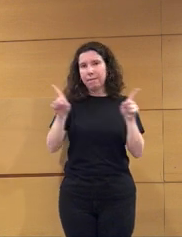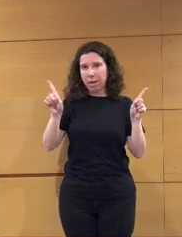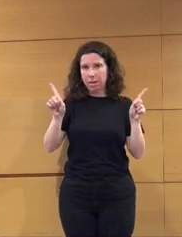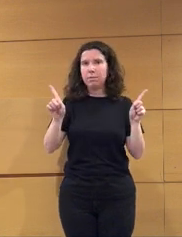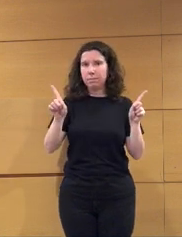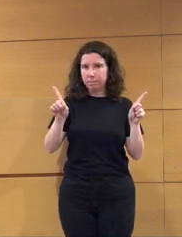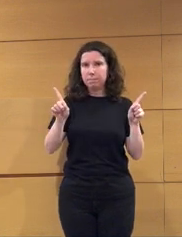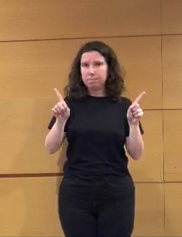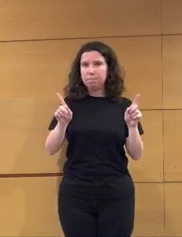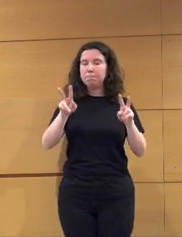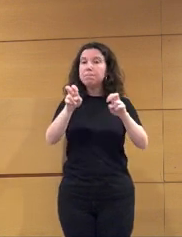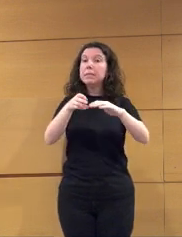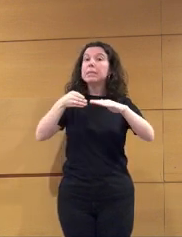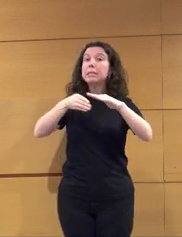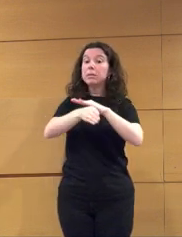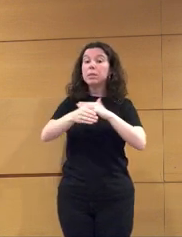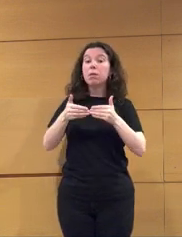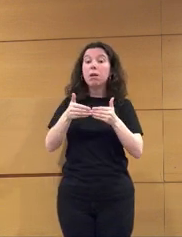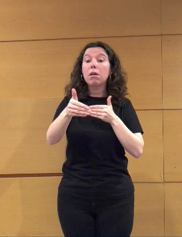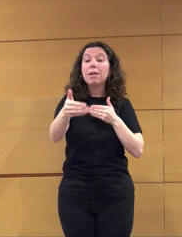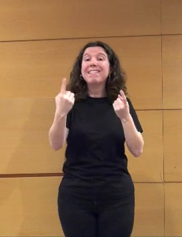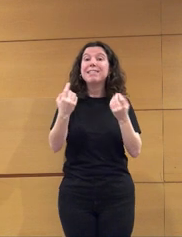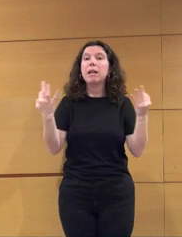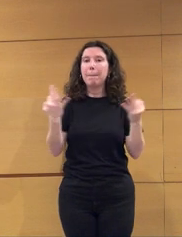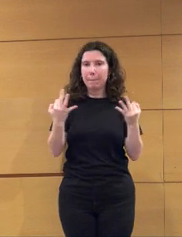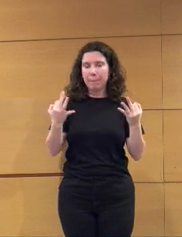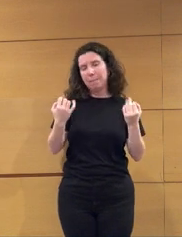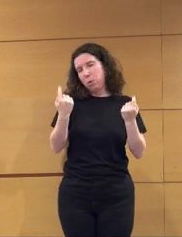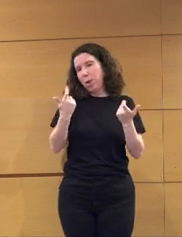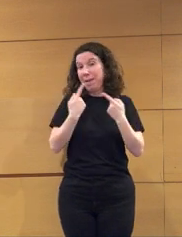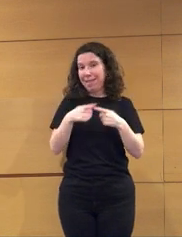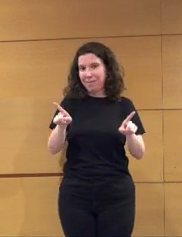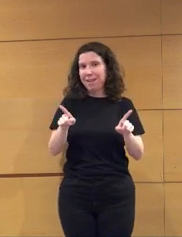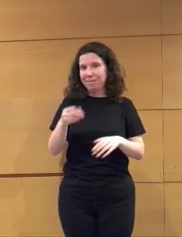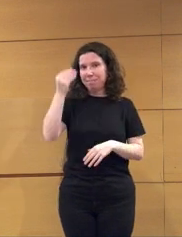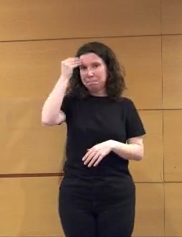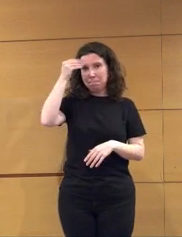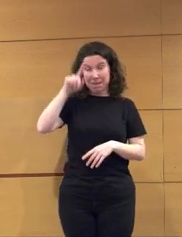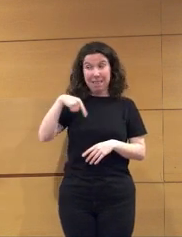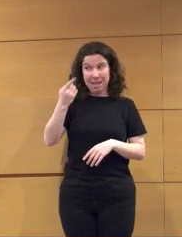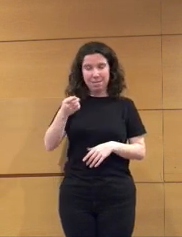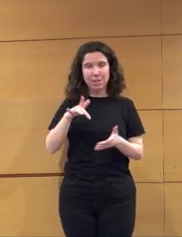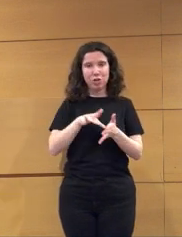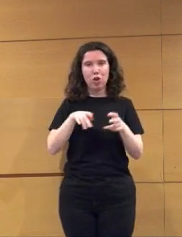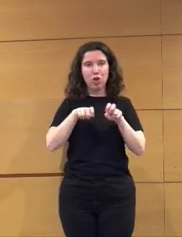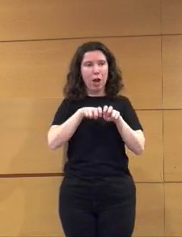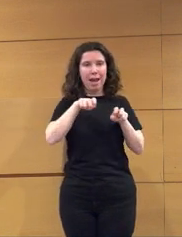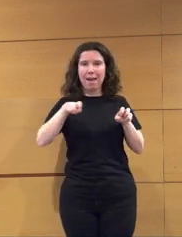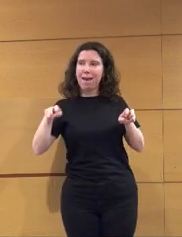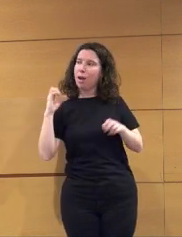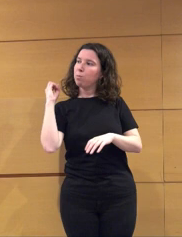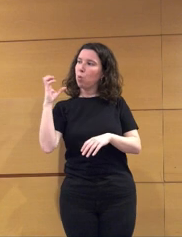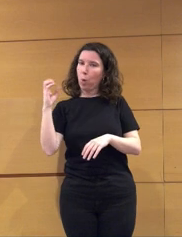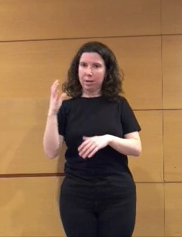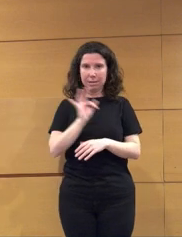a on anem en l'accessibilitat, no? Penso que tindrem aquí uns ponents a la taula rodona, els quals agraïm molt la